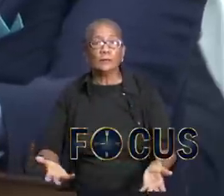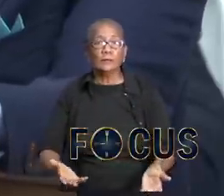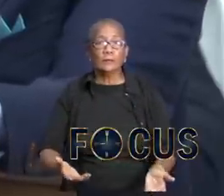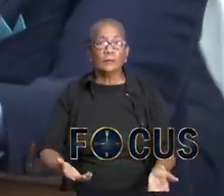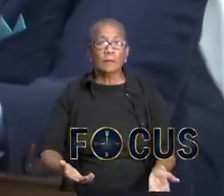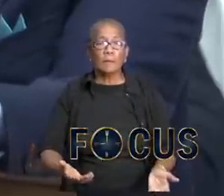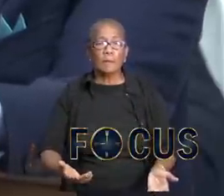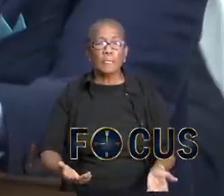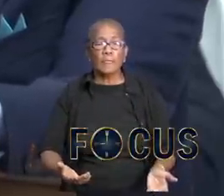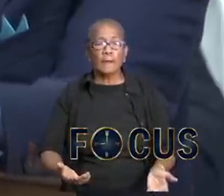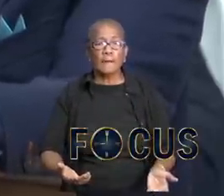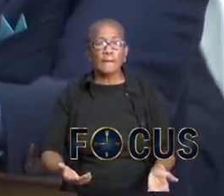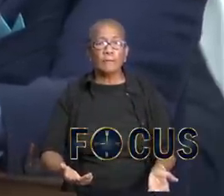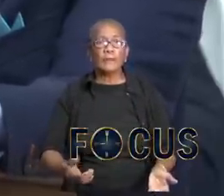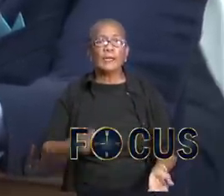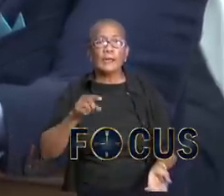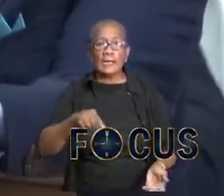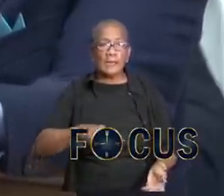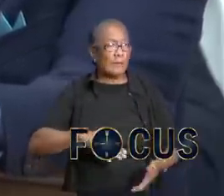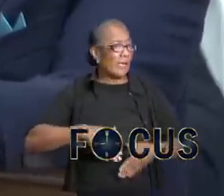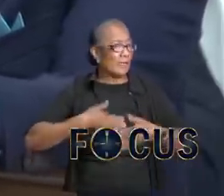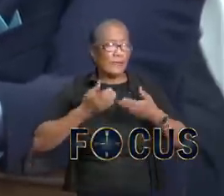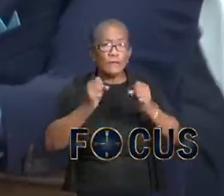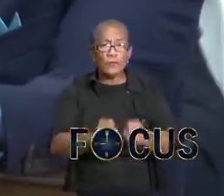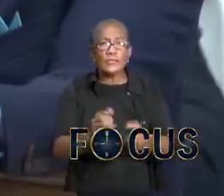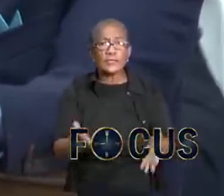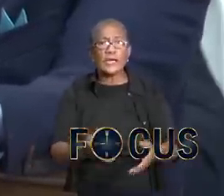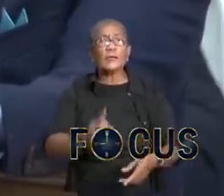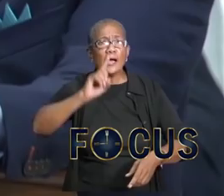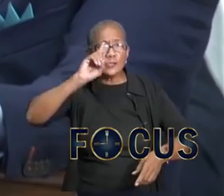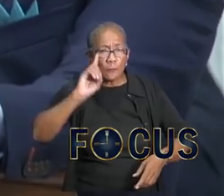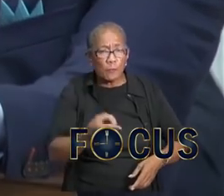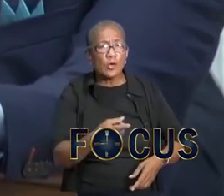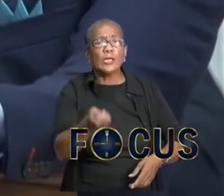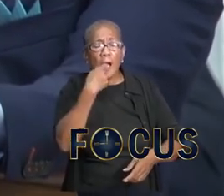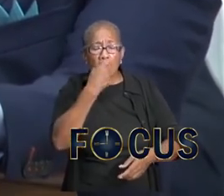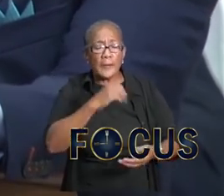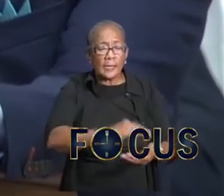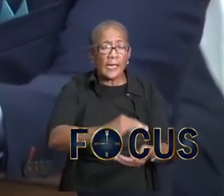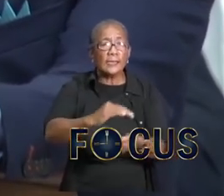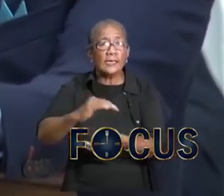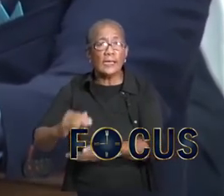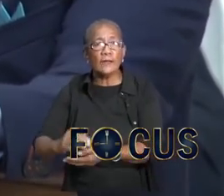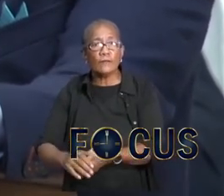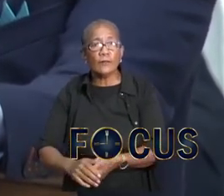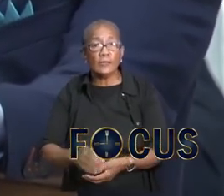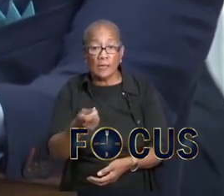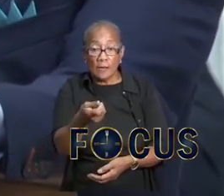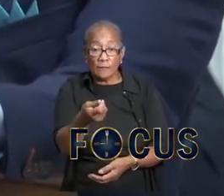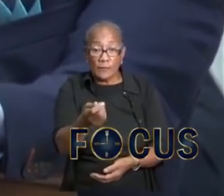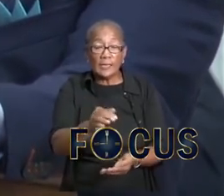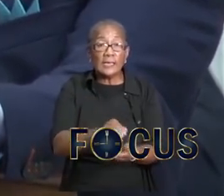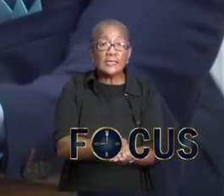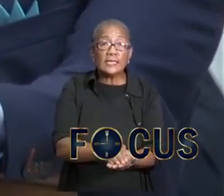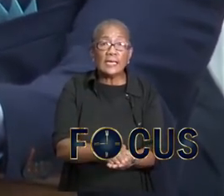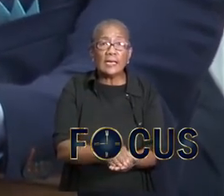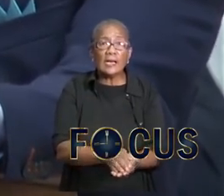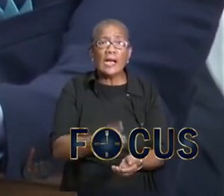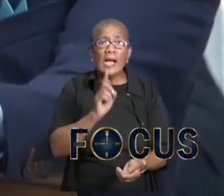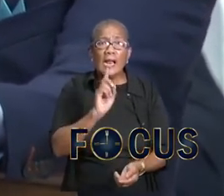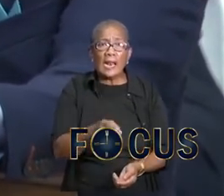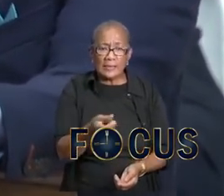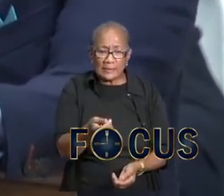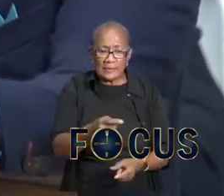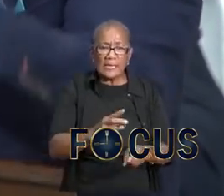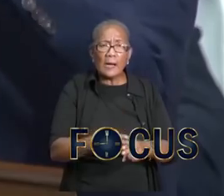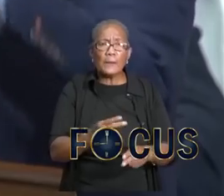tijdelijk. Ik ben geen voorstander van, maar als het moet, doe het. Ik ben voorstander van, laten ze die financiële rekening krijgen. Laat ze die account krijgen